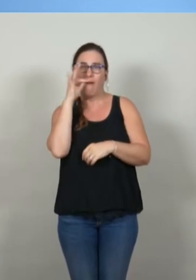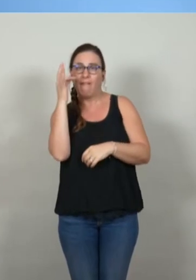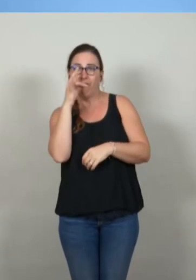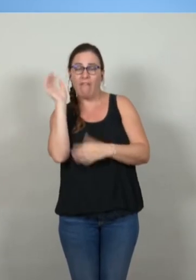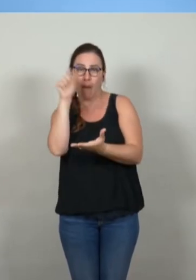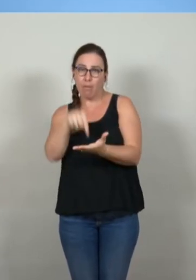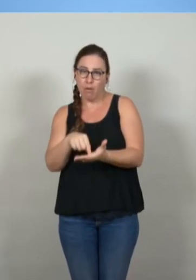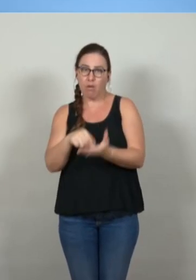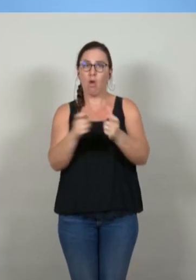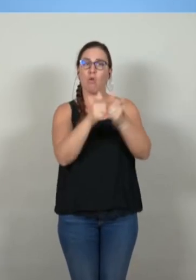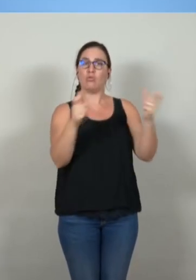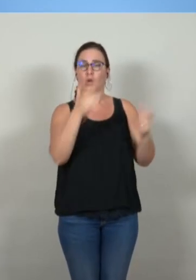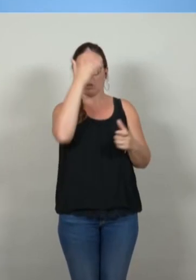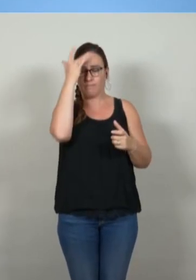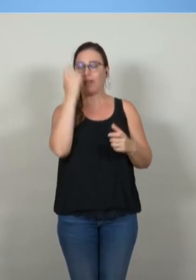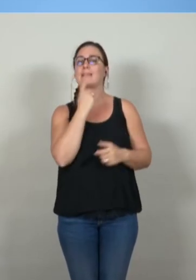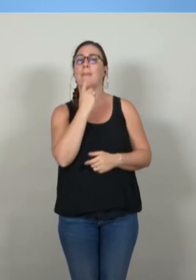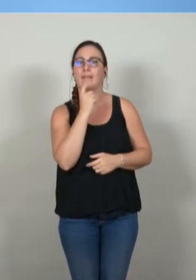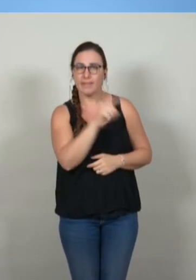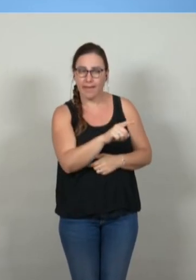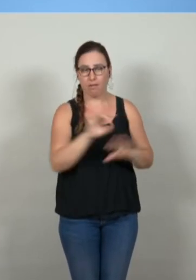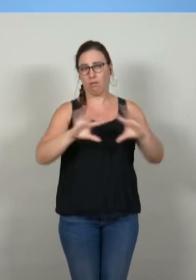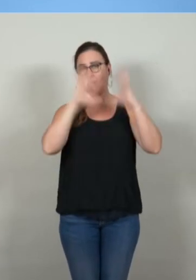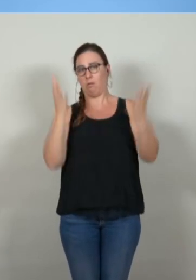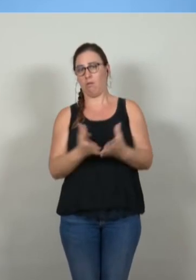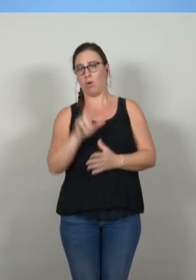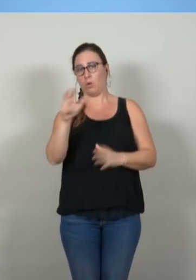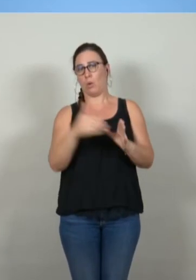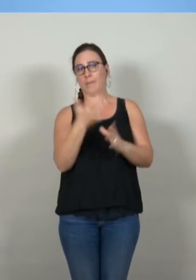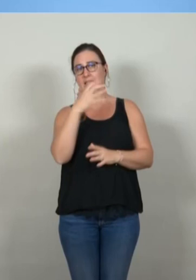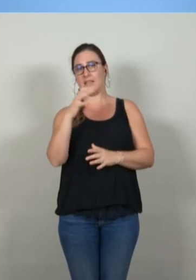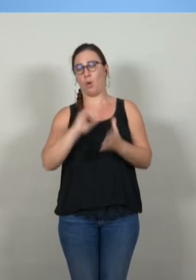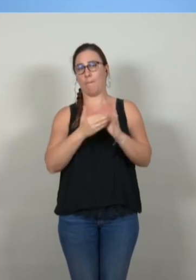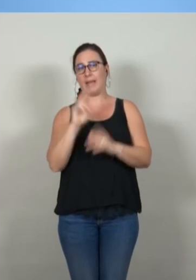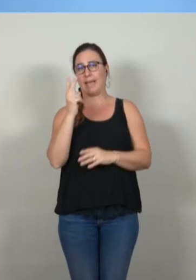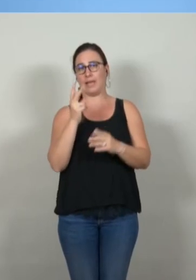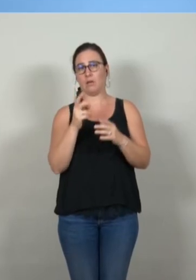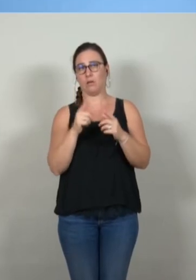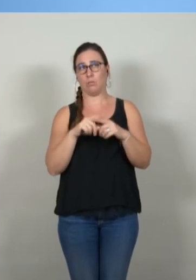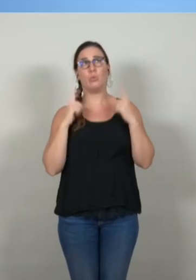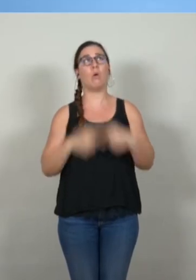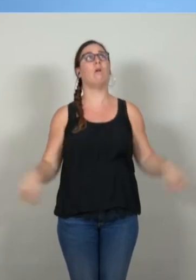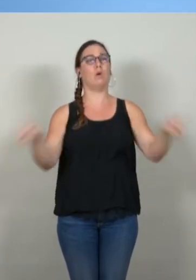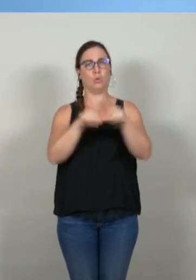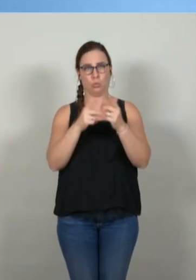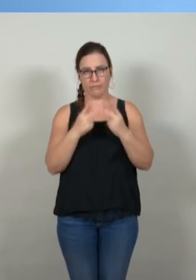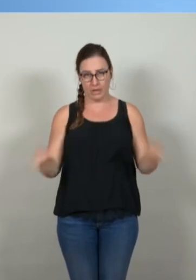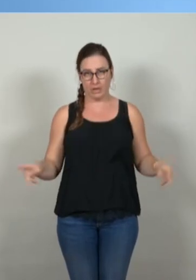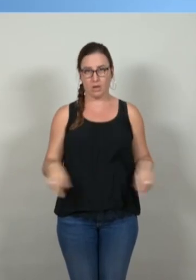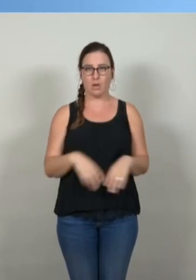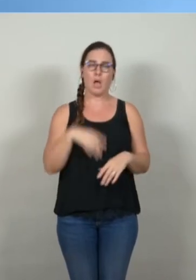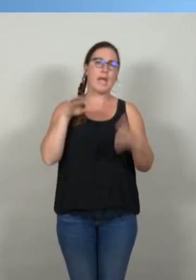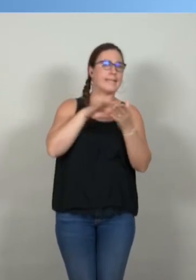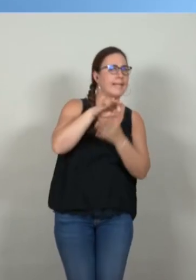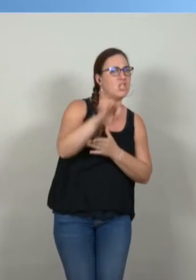le site horticole de Saint-Martin-d'Hères soit au total 3500 m² dans toute la ville puis évidemment des introductions des